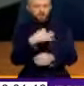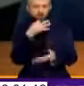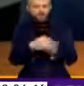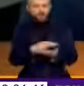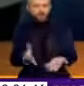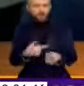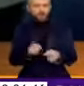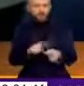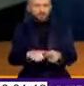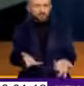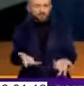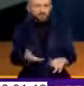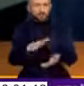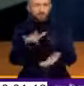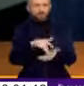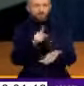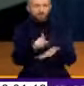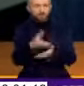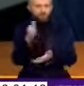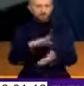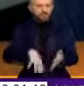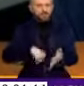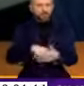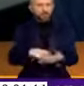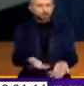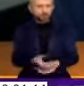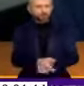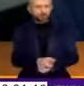відповідаємо. Тому місто має встановити за свій кошт